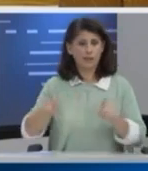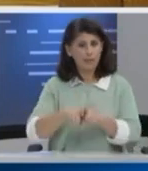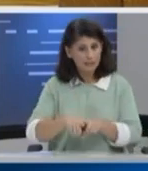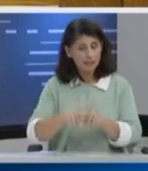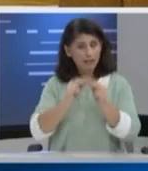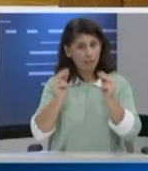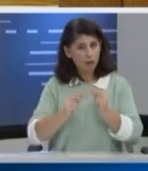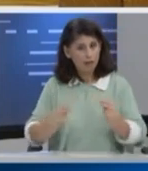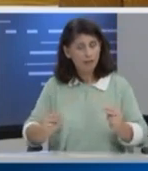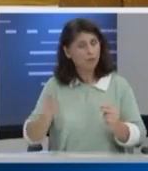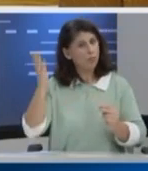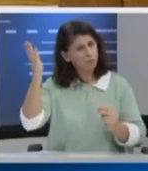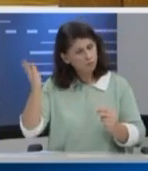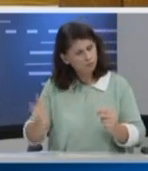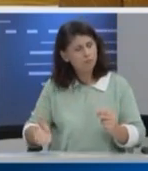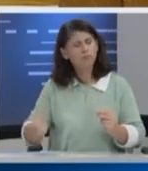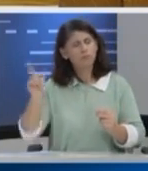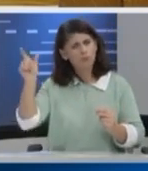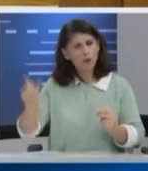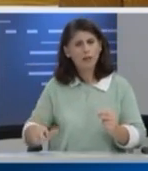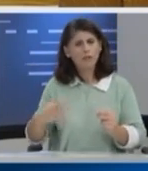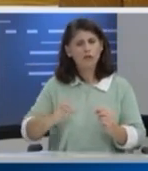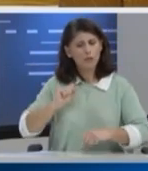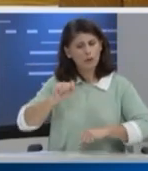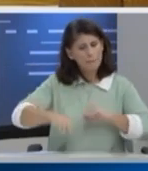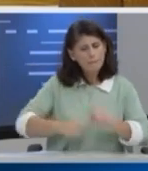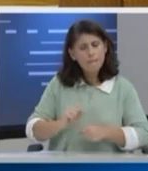τα αποτελέσματα για τα οποία και ο ίδιος έδωσε μάχες και αγώνες.